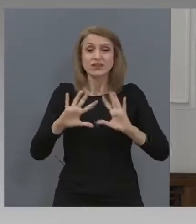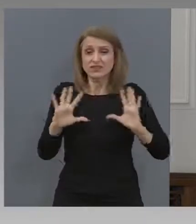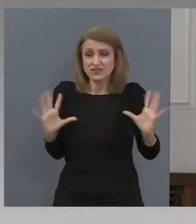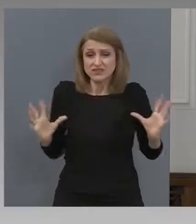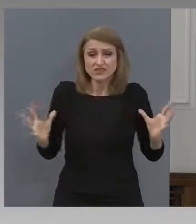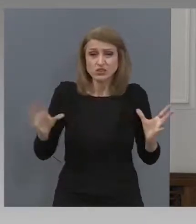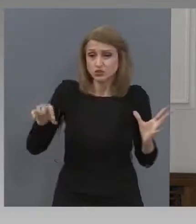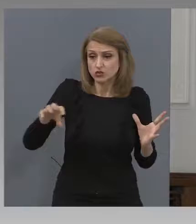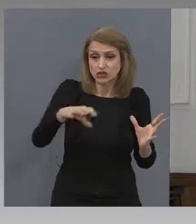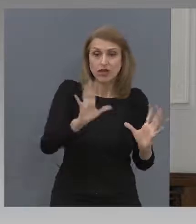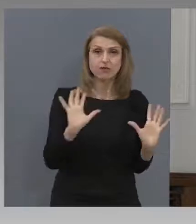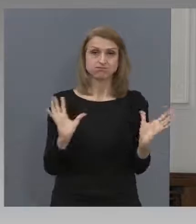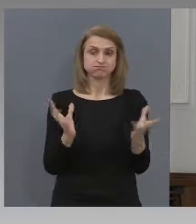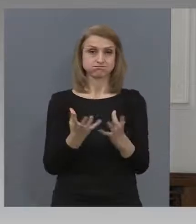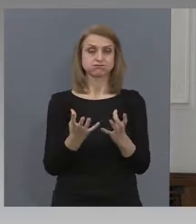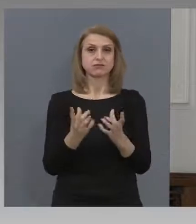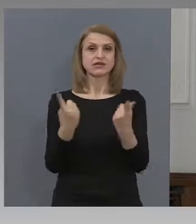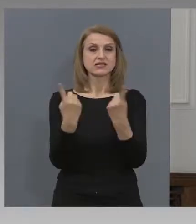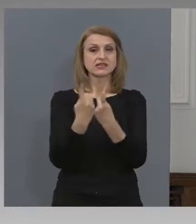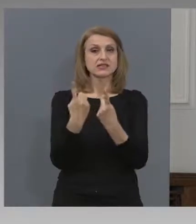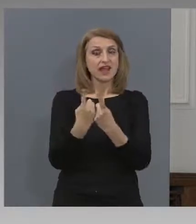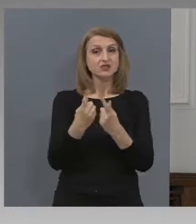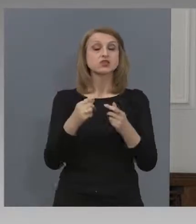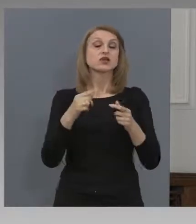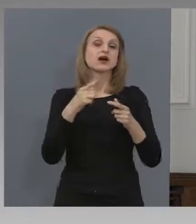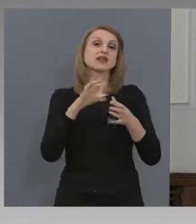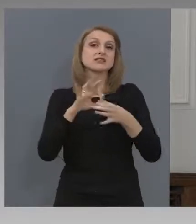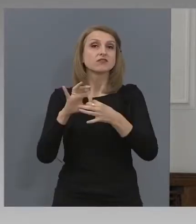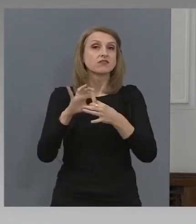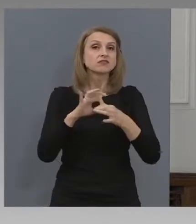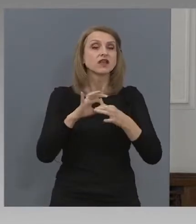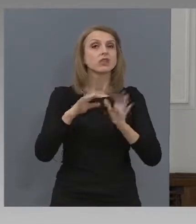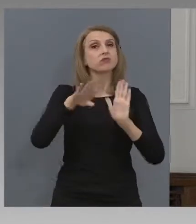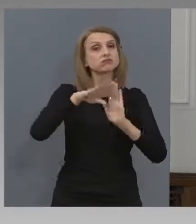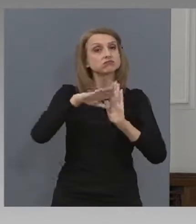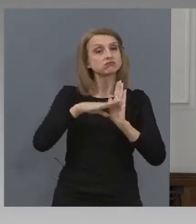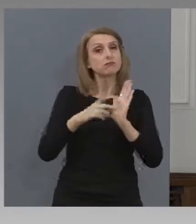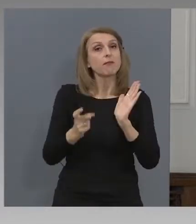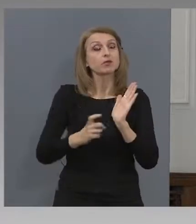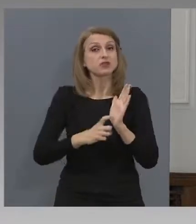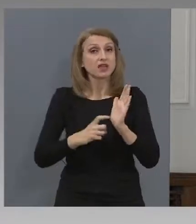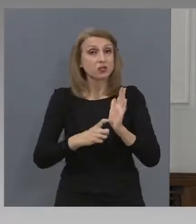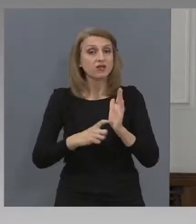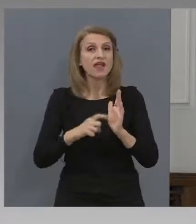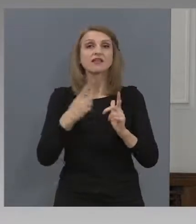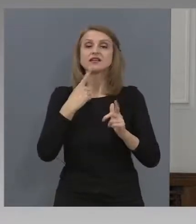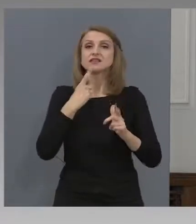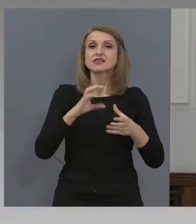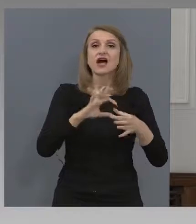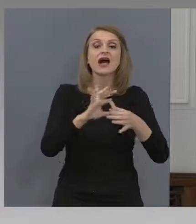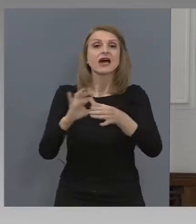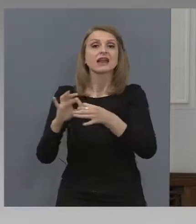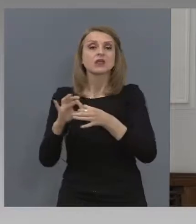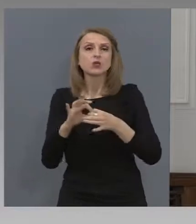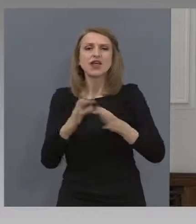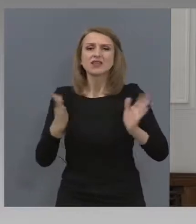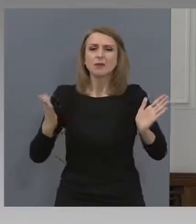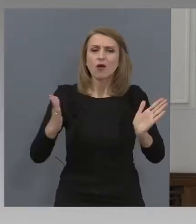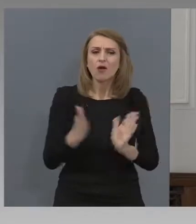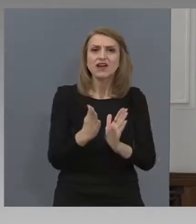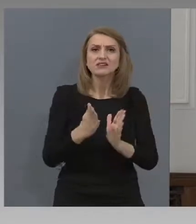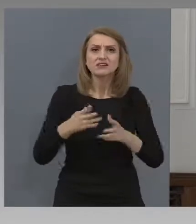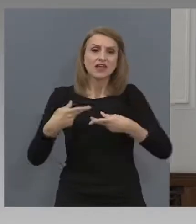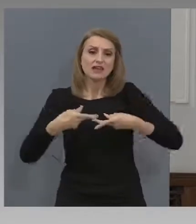отношение приетото постановление на Министерски съвет за създаването на регионални къси канали за доставка